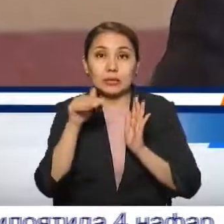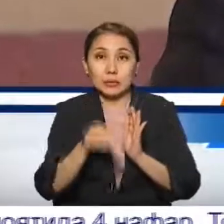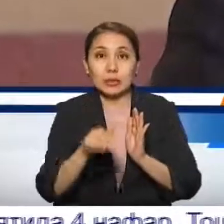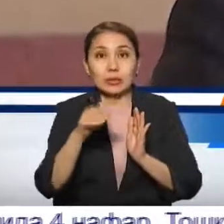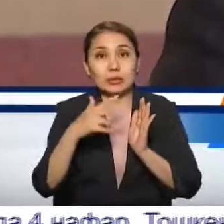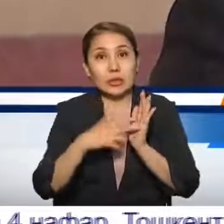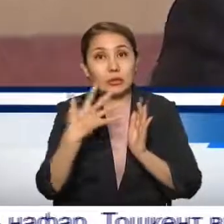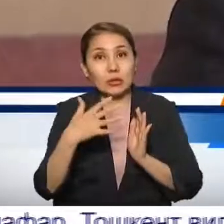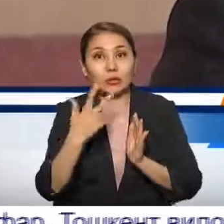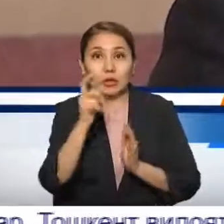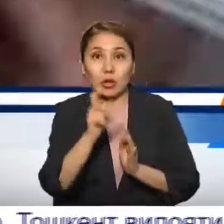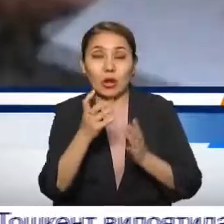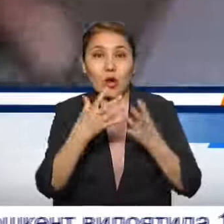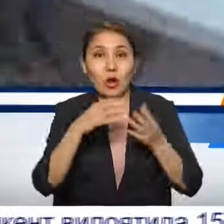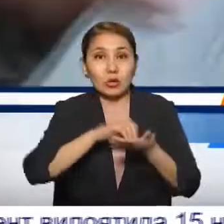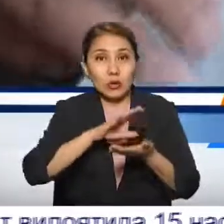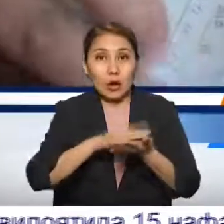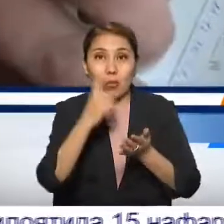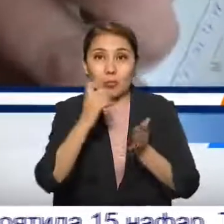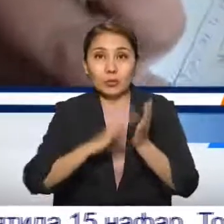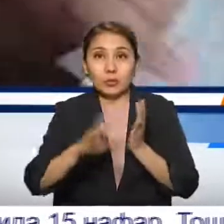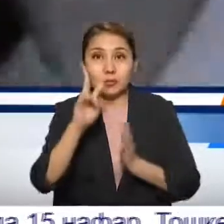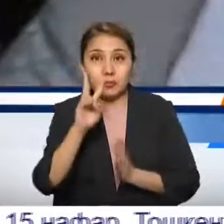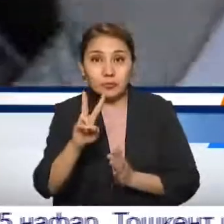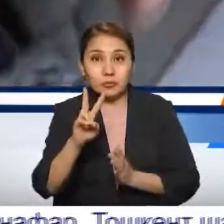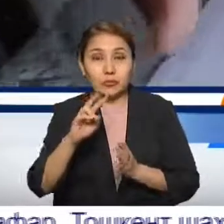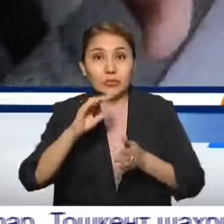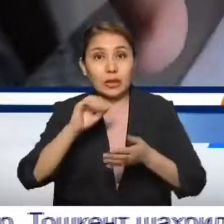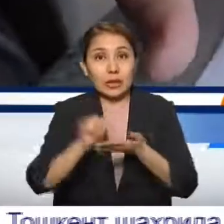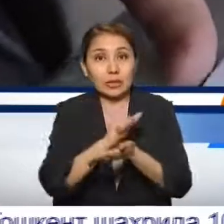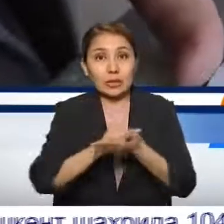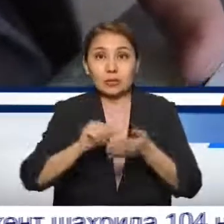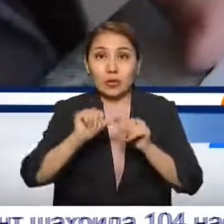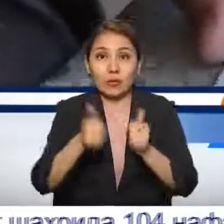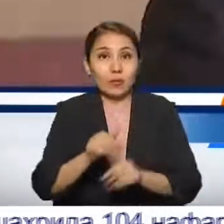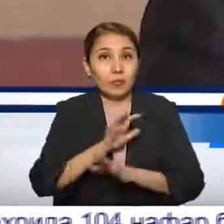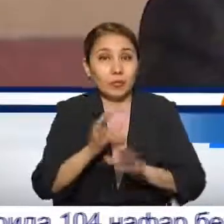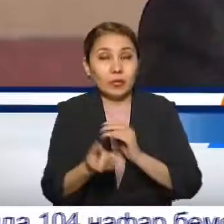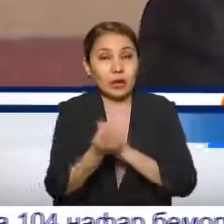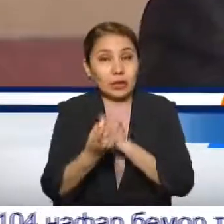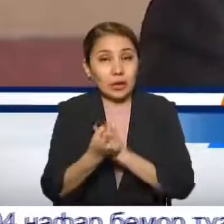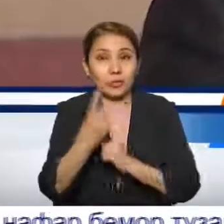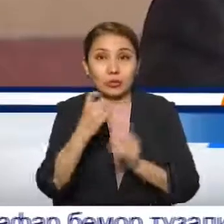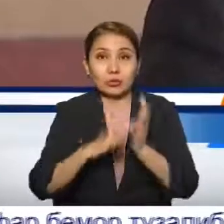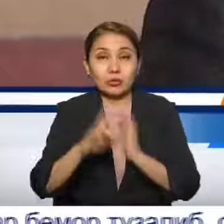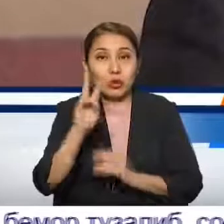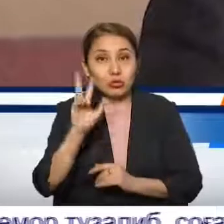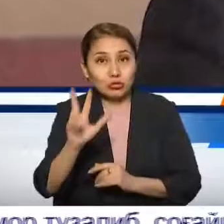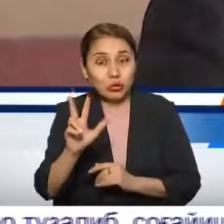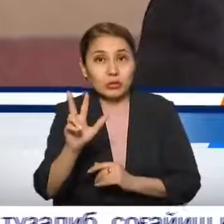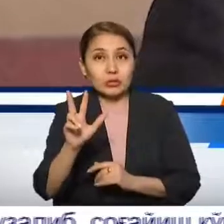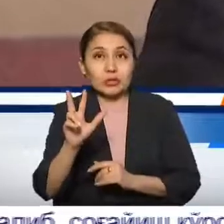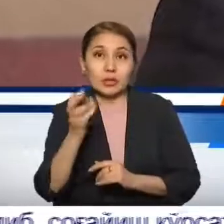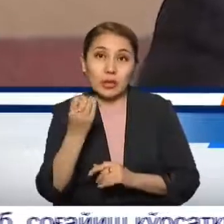ta xonadonni xatlovdan o'tkazib bo'ldik. 192 ta kadastr hujjati rasmiylashtirilmagan xonadonlar aniqlandi. 193 tasida